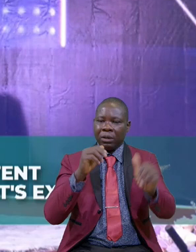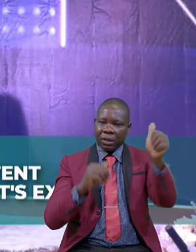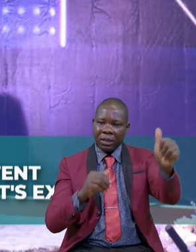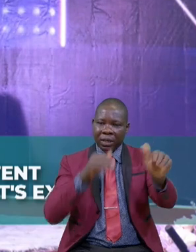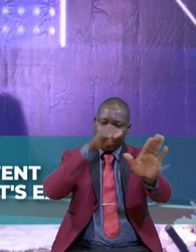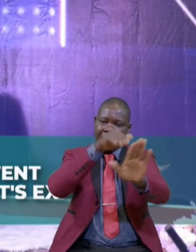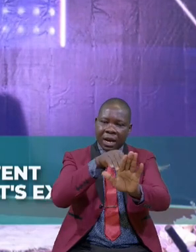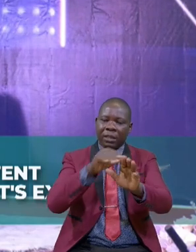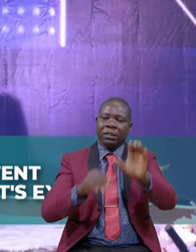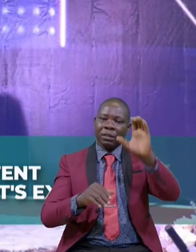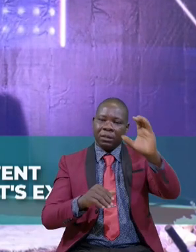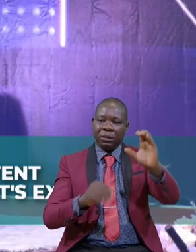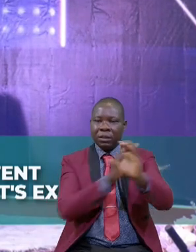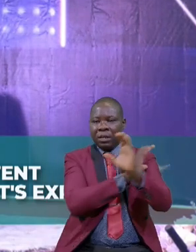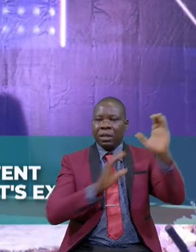La grâce.